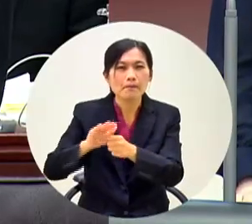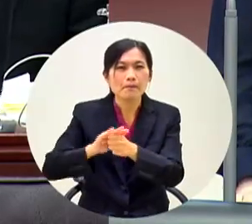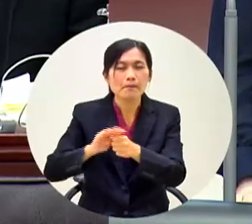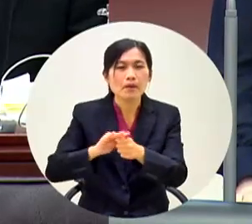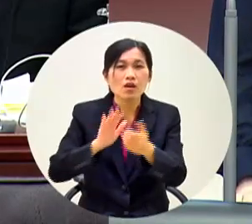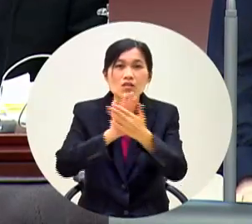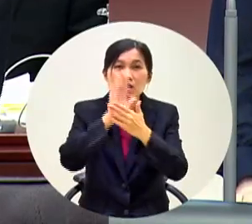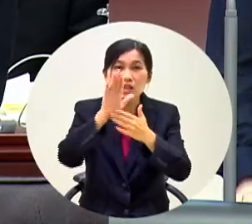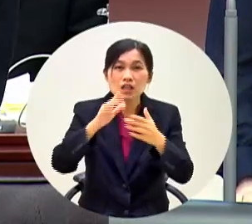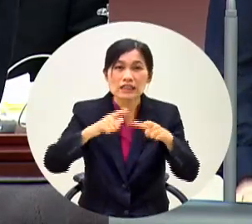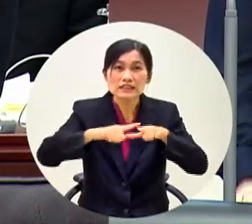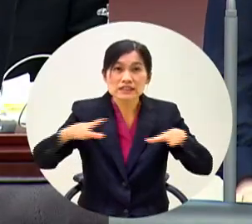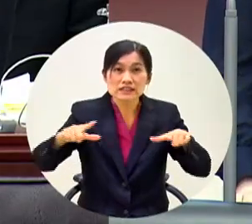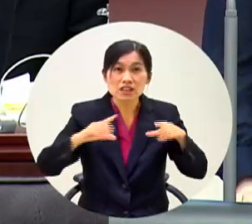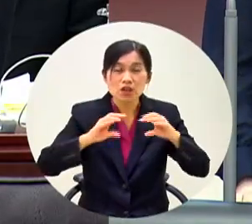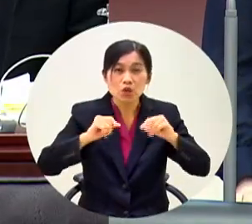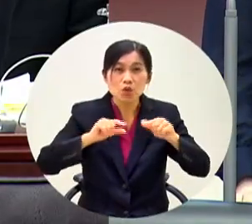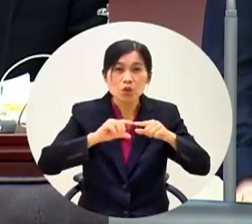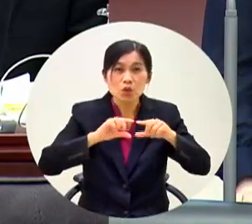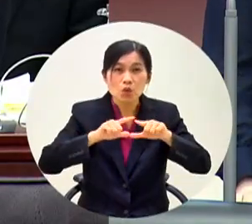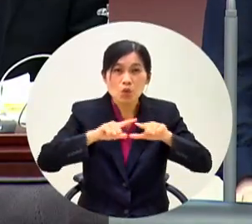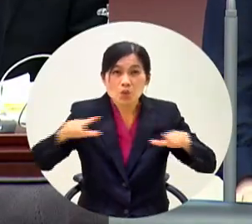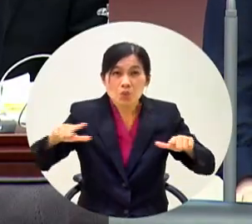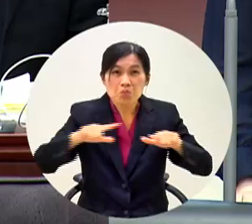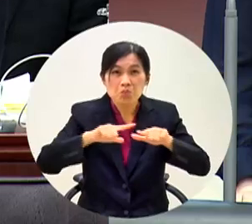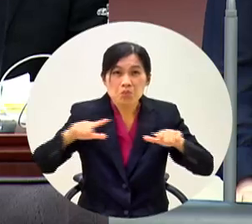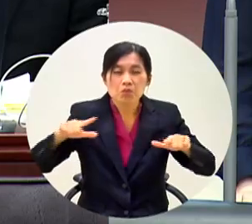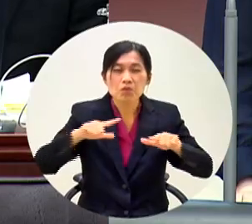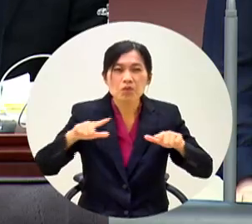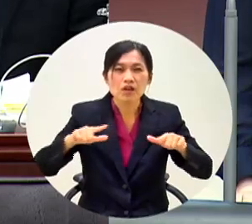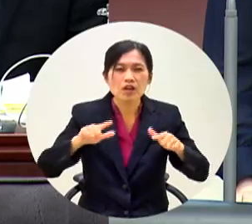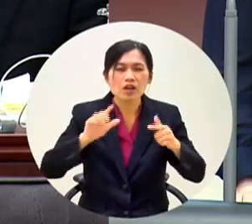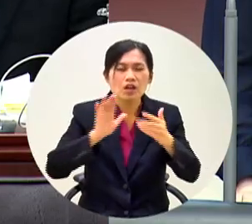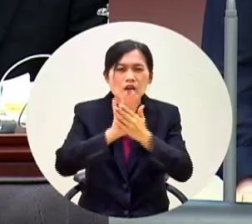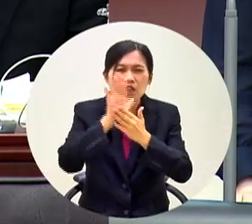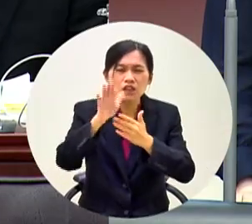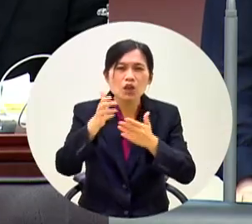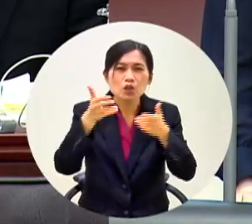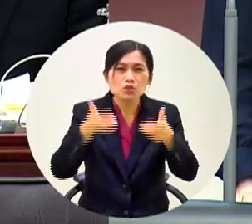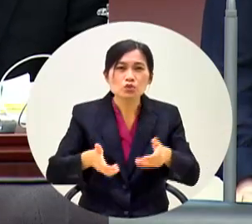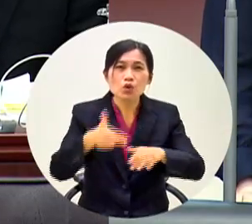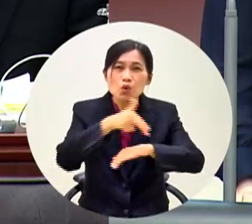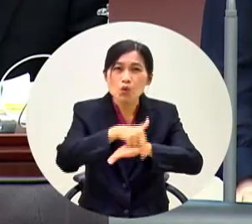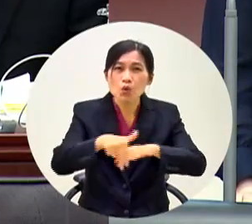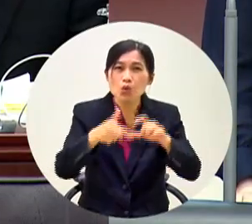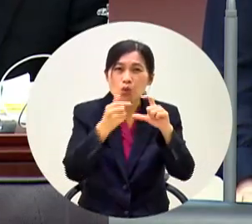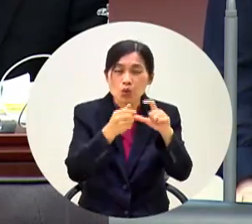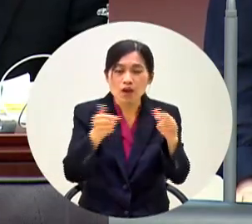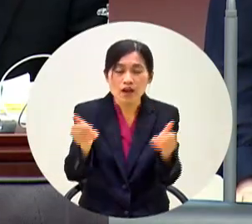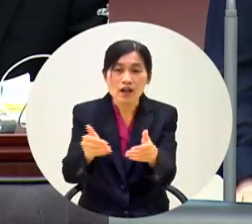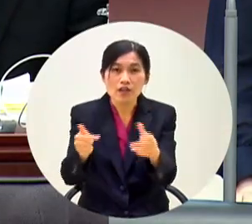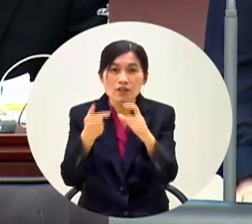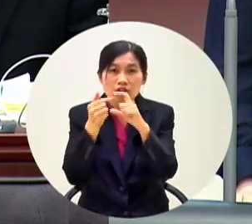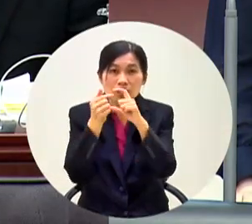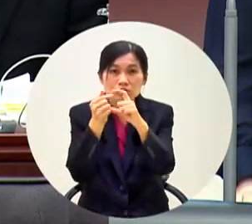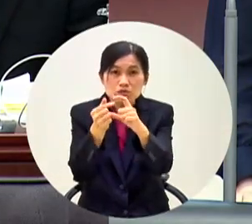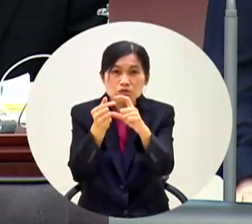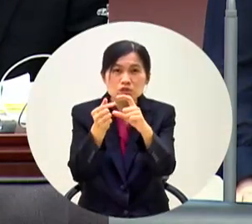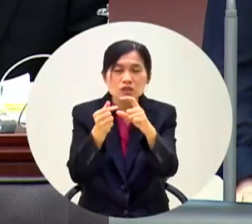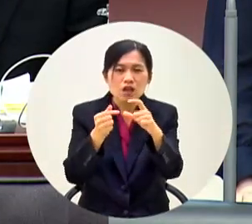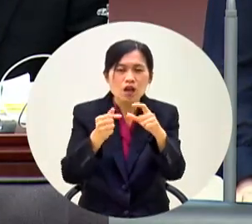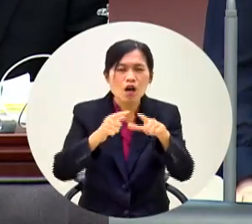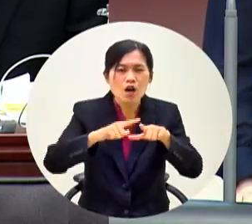上面，目前所在的这些从化区域来讲，开发区来讲的话，大概建蔽率都是只